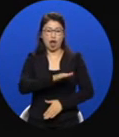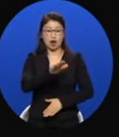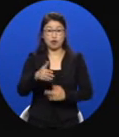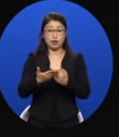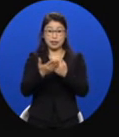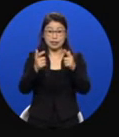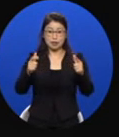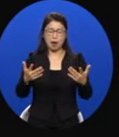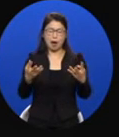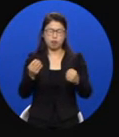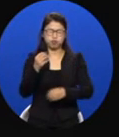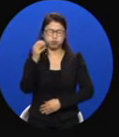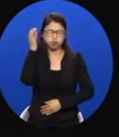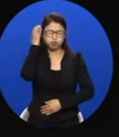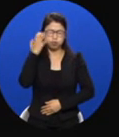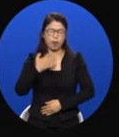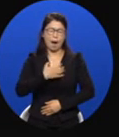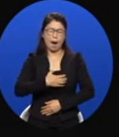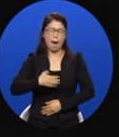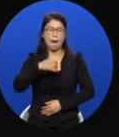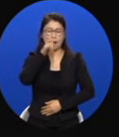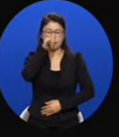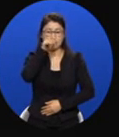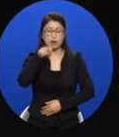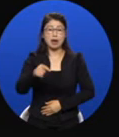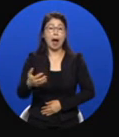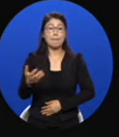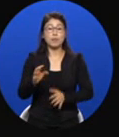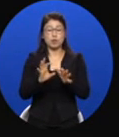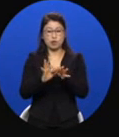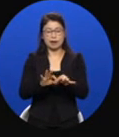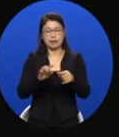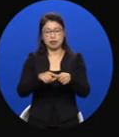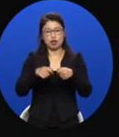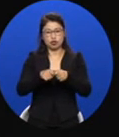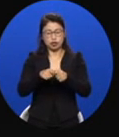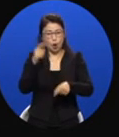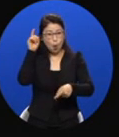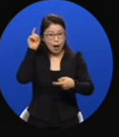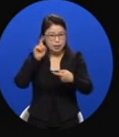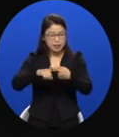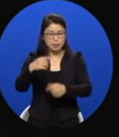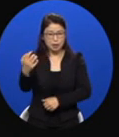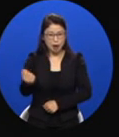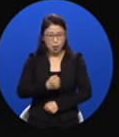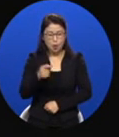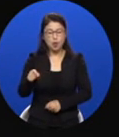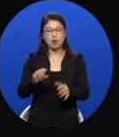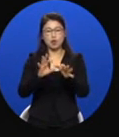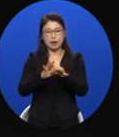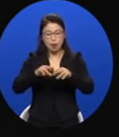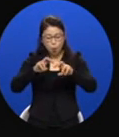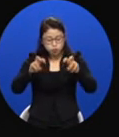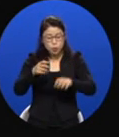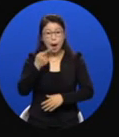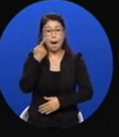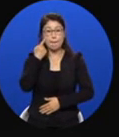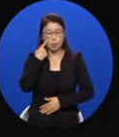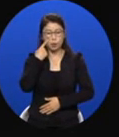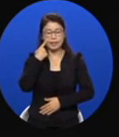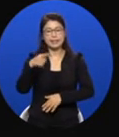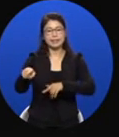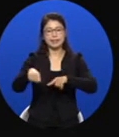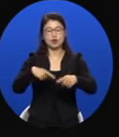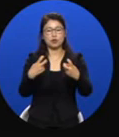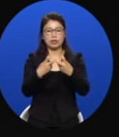제주는 많은 아픔이 있었습니다. 그 아픔에 대해서 구체적으로 관심을 갖고 그것에 대해서 들여다보는 그런